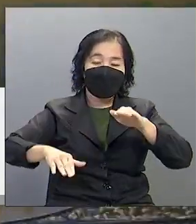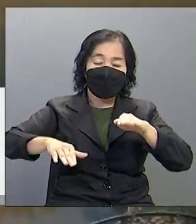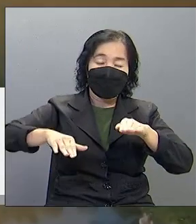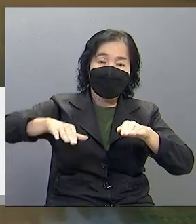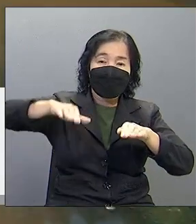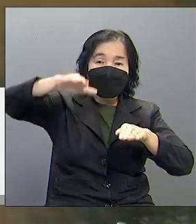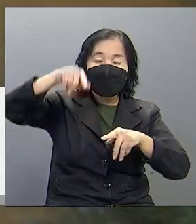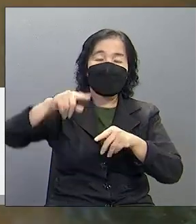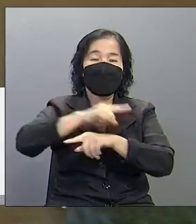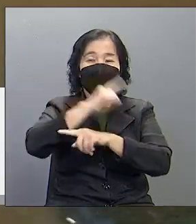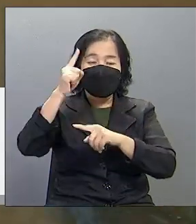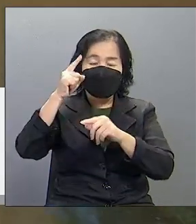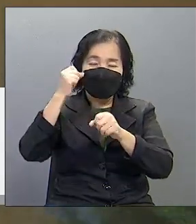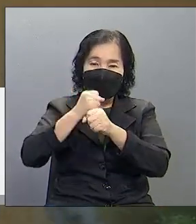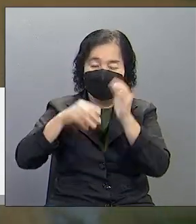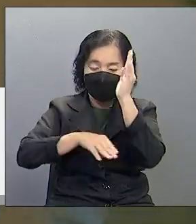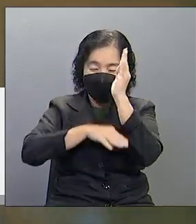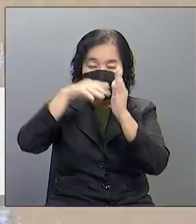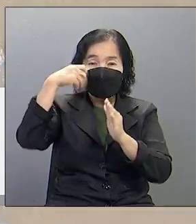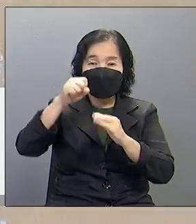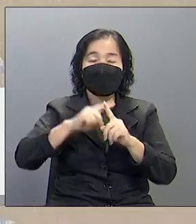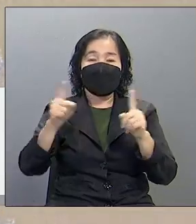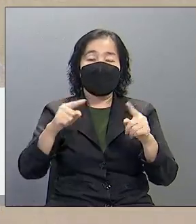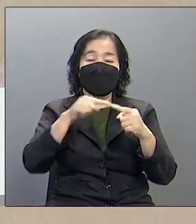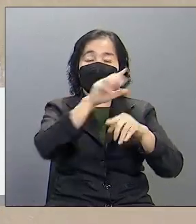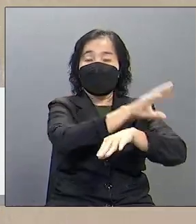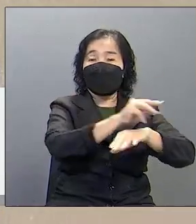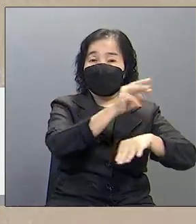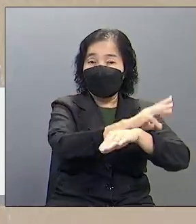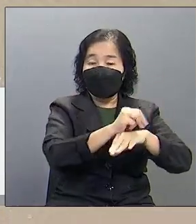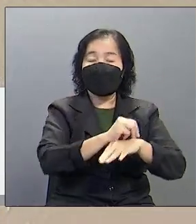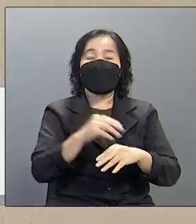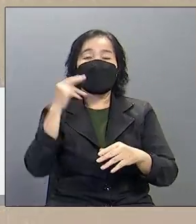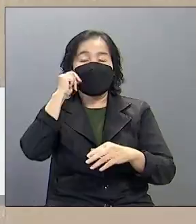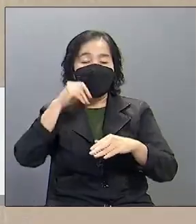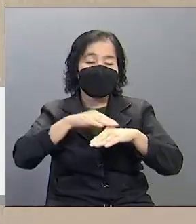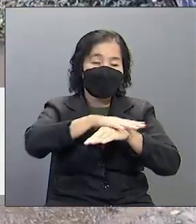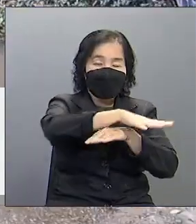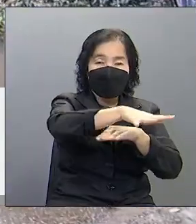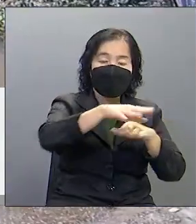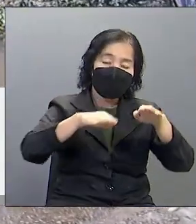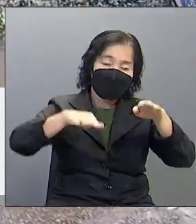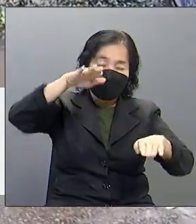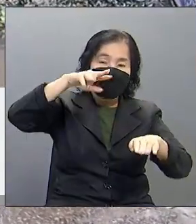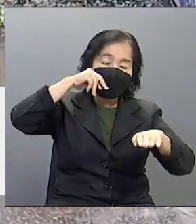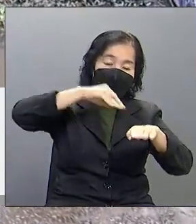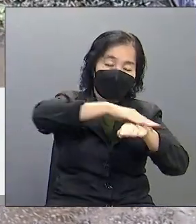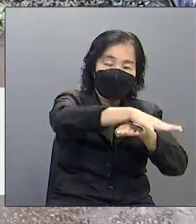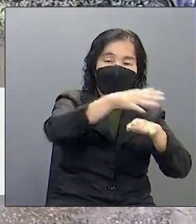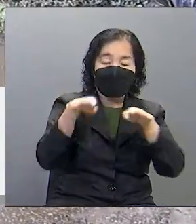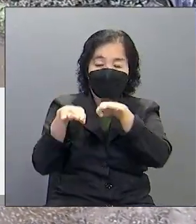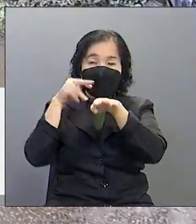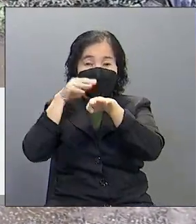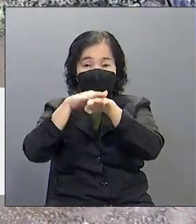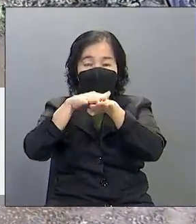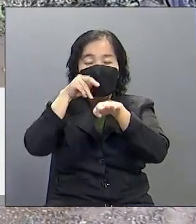เซนติเมตรดันั้พนเทีมเบอรโสุพิสัยจัหดมหาศรรคาม น้ำเออท่วมพ้นที่ร่นต่ำ 2 ฝั่งในตำบน